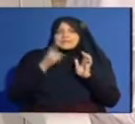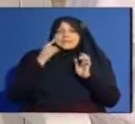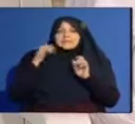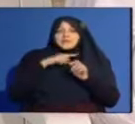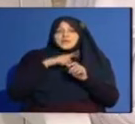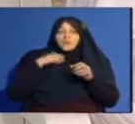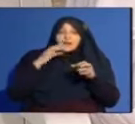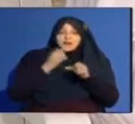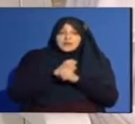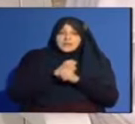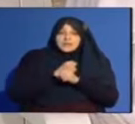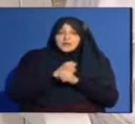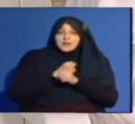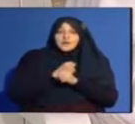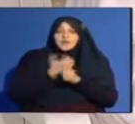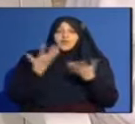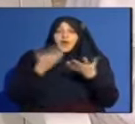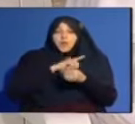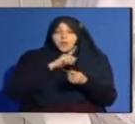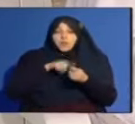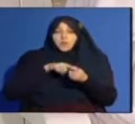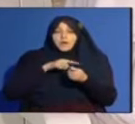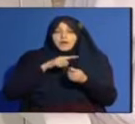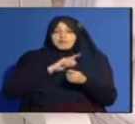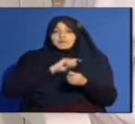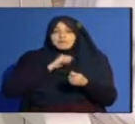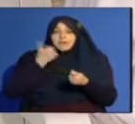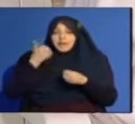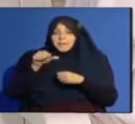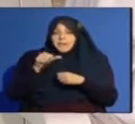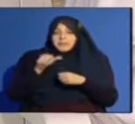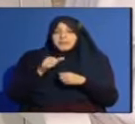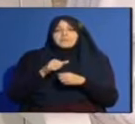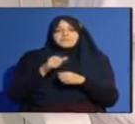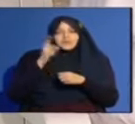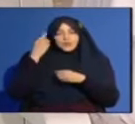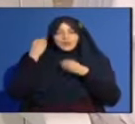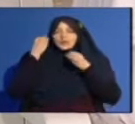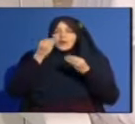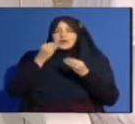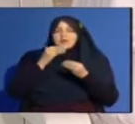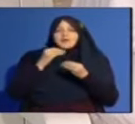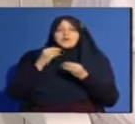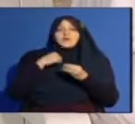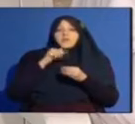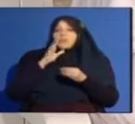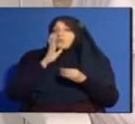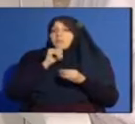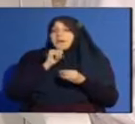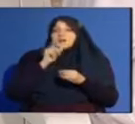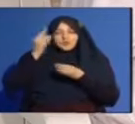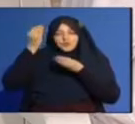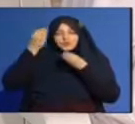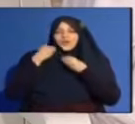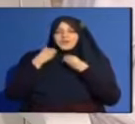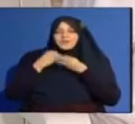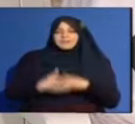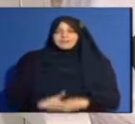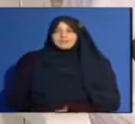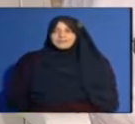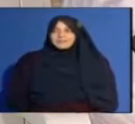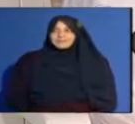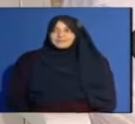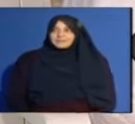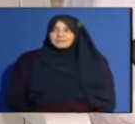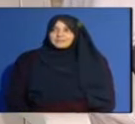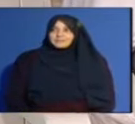نستطيع حقق الله لنا ما لا نستطيع. بل كلنا الآن نعيش هذا الخطر في الحقيقة حتى في أوطاننا. نعم. إنه مع